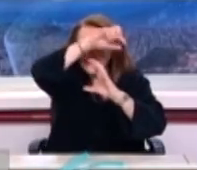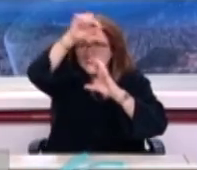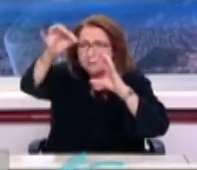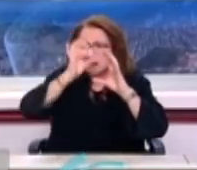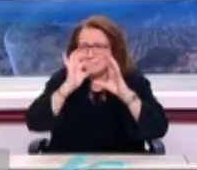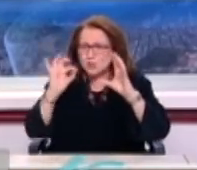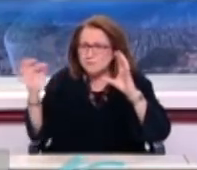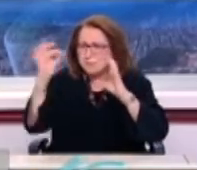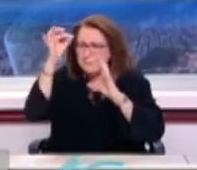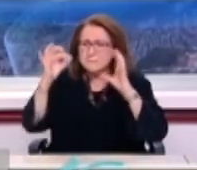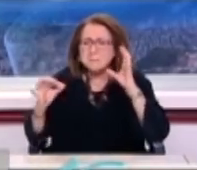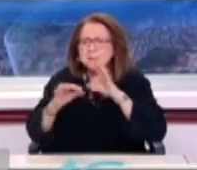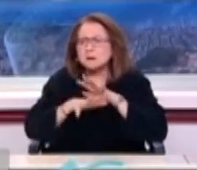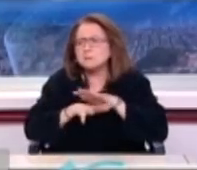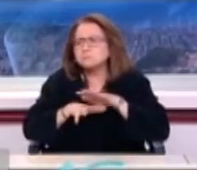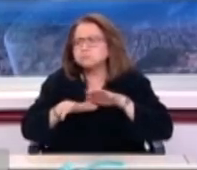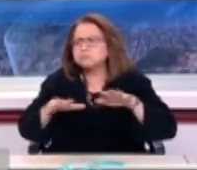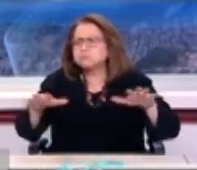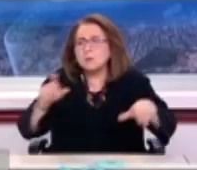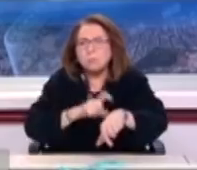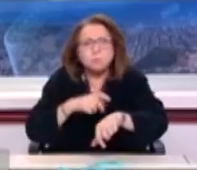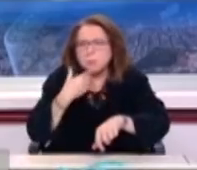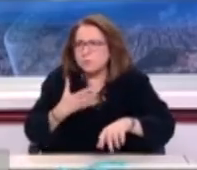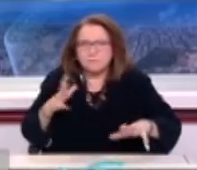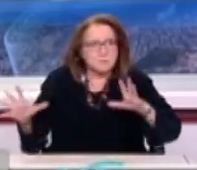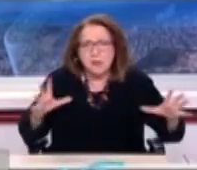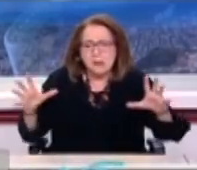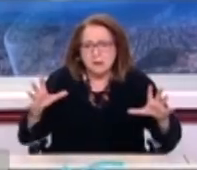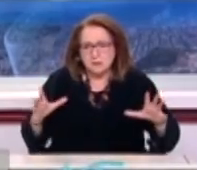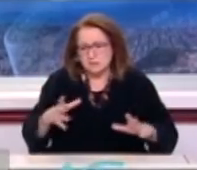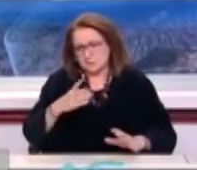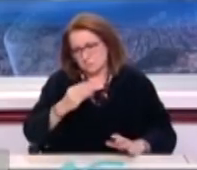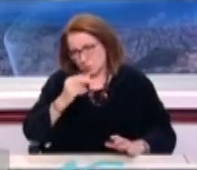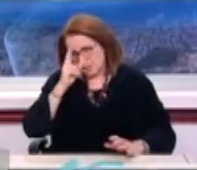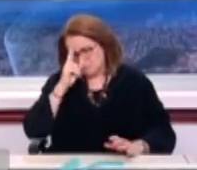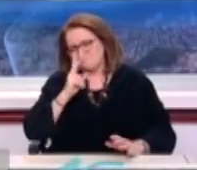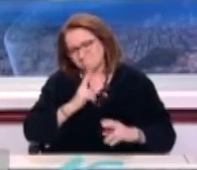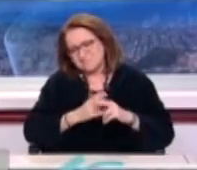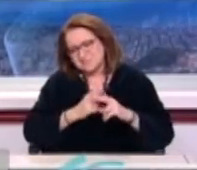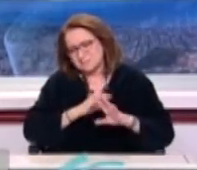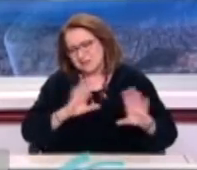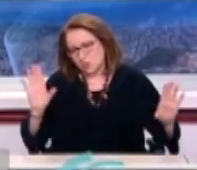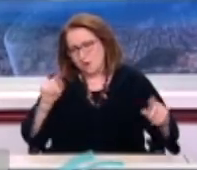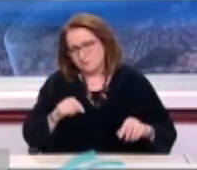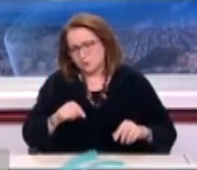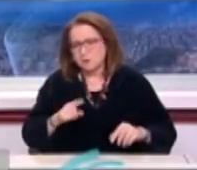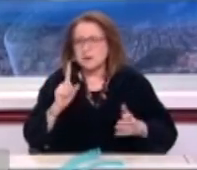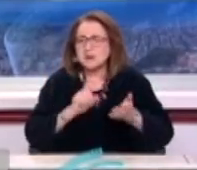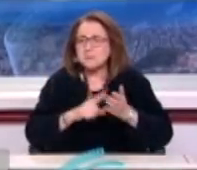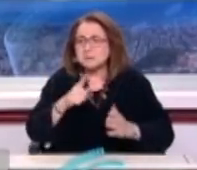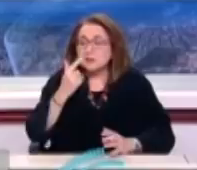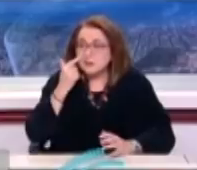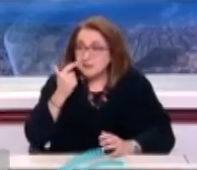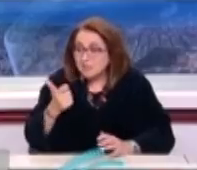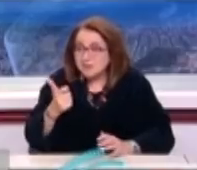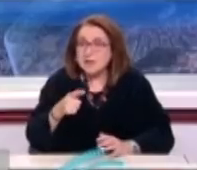διαλογή είναι πάρα πολύ σημαντική. Γιατί είναι σημαντική η διαλογή? Η διαλογή είναι σημαντική για να βλέπεις ανθρώπους οι οποίοι πληρούν τα κριτήρια. Τα κριτήρια που